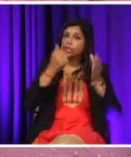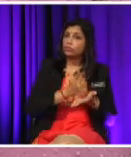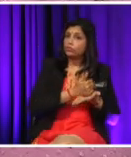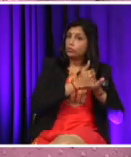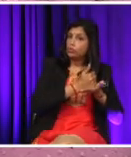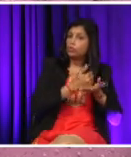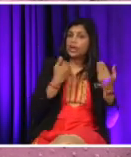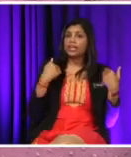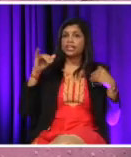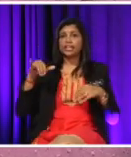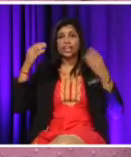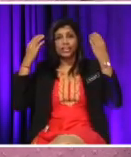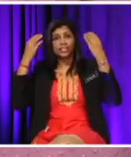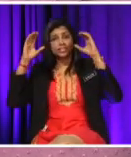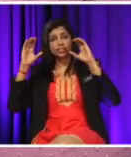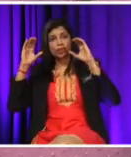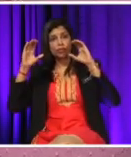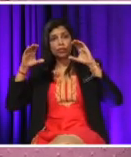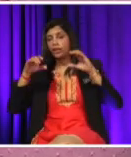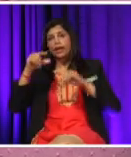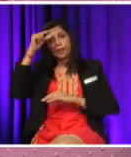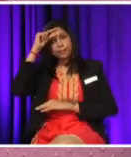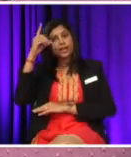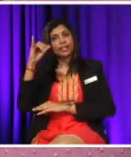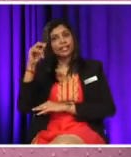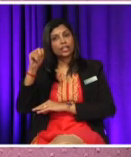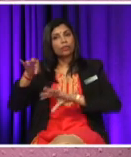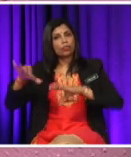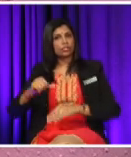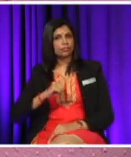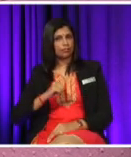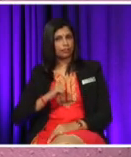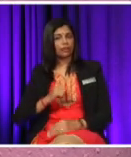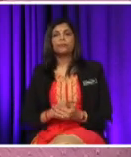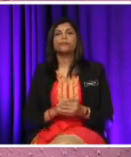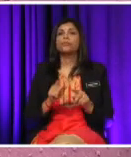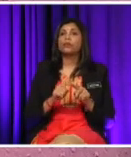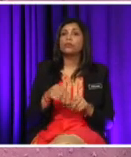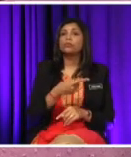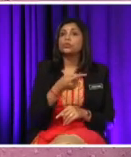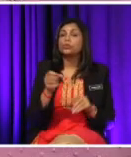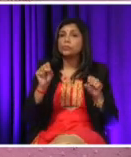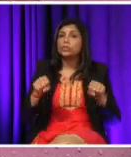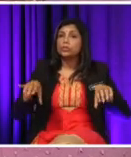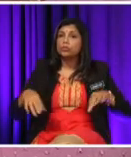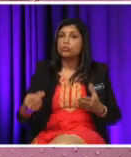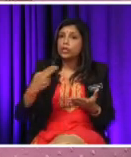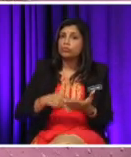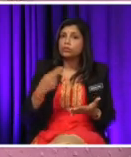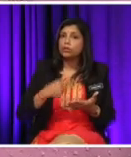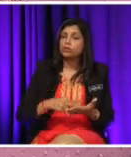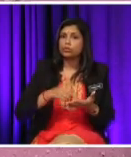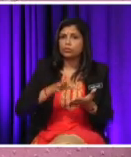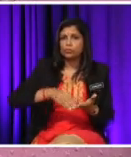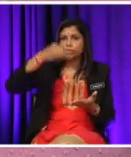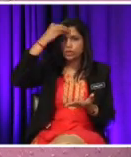bagi memuaskanlah mungkin kalau diulang kaji ataupun murid-murid di rumah ulang kaji lagi boleh dapat Cemerlang